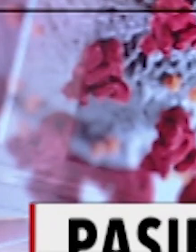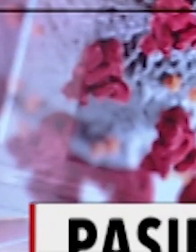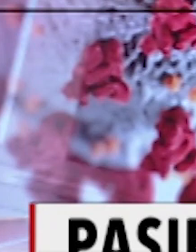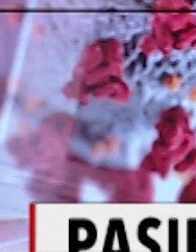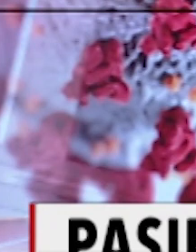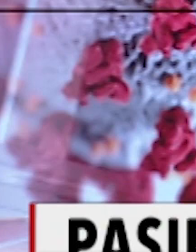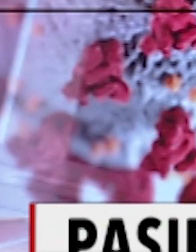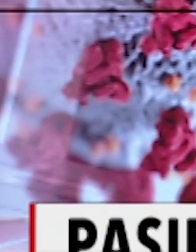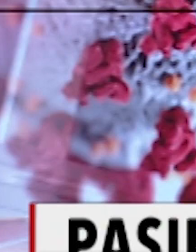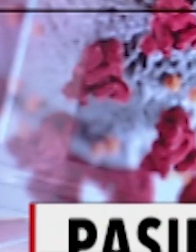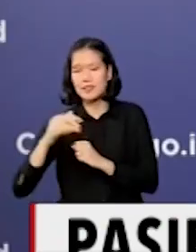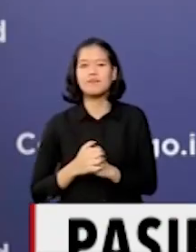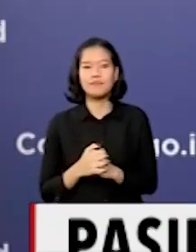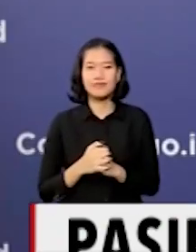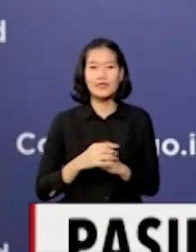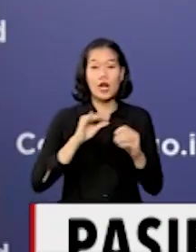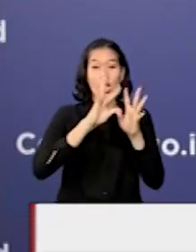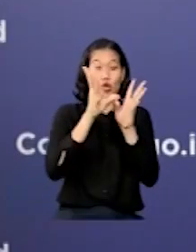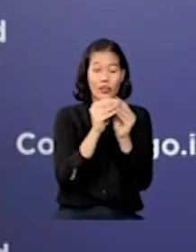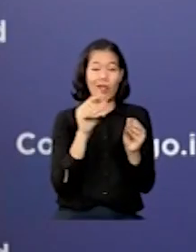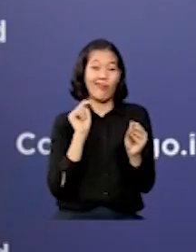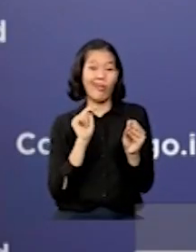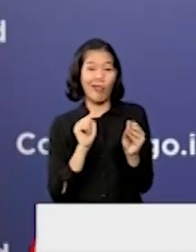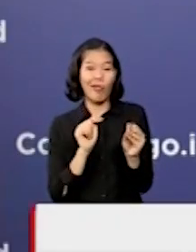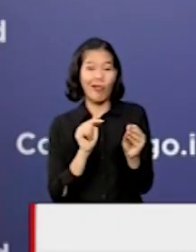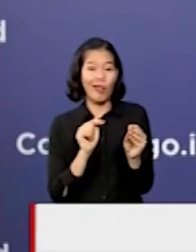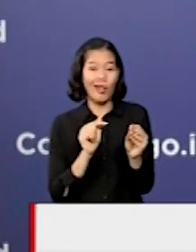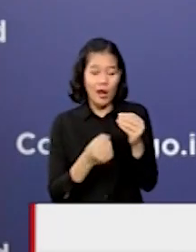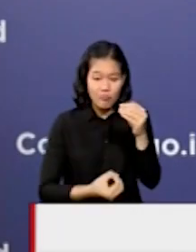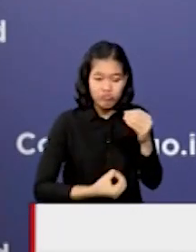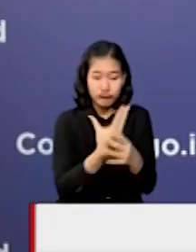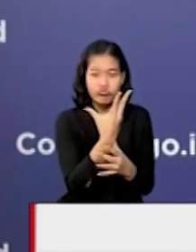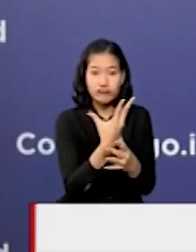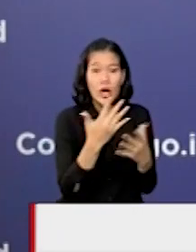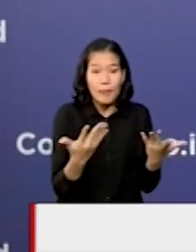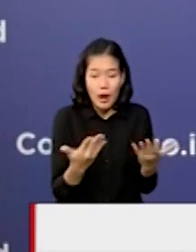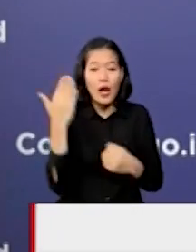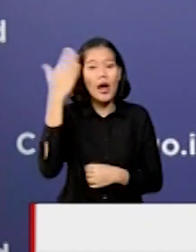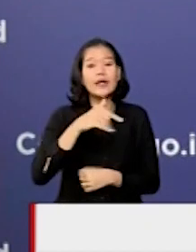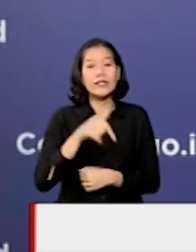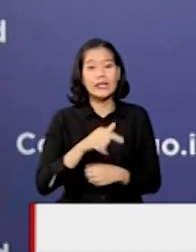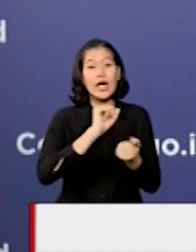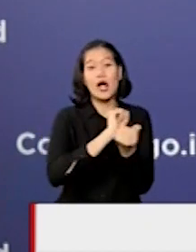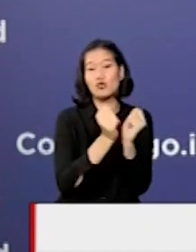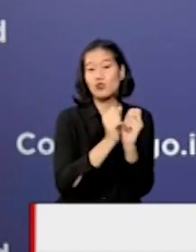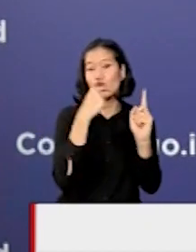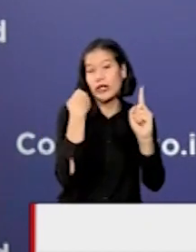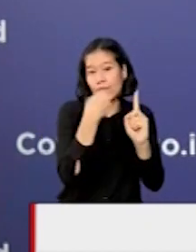kesehatan. Jumlah ini memberikan hasil untuk hari ini kasus